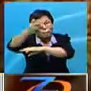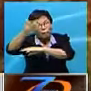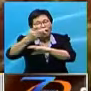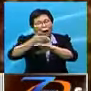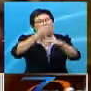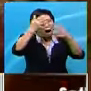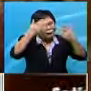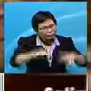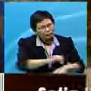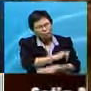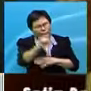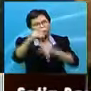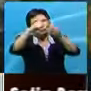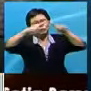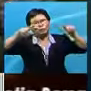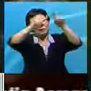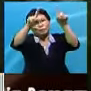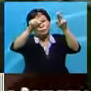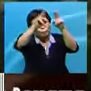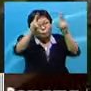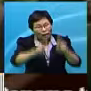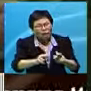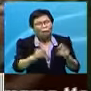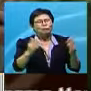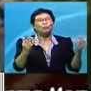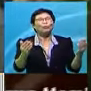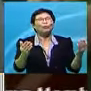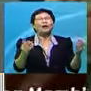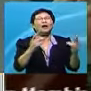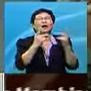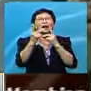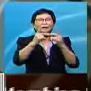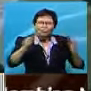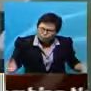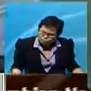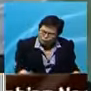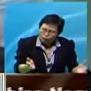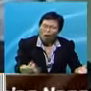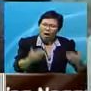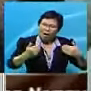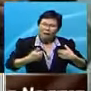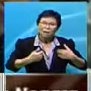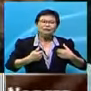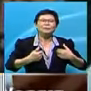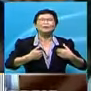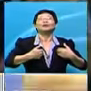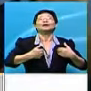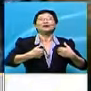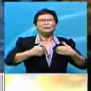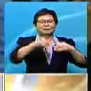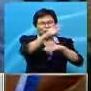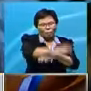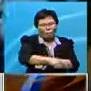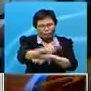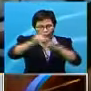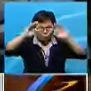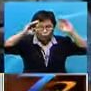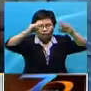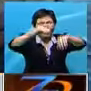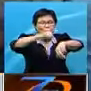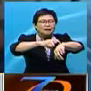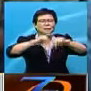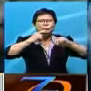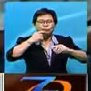memasuki Dewan Peperiksaan. Malah bacaan doa dan kata-kata motivasi turut diberikan supaya calon lebih fokus ketika